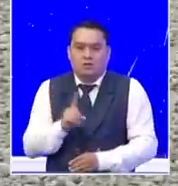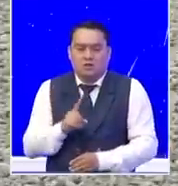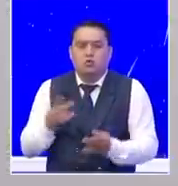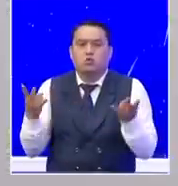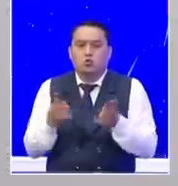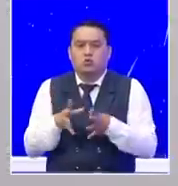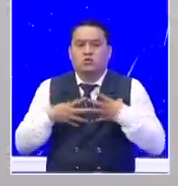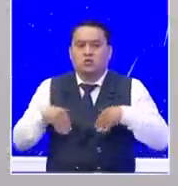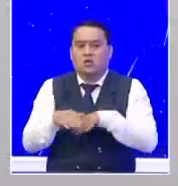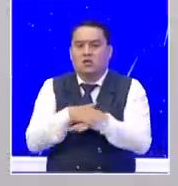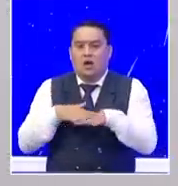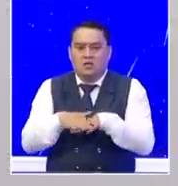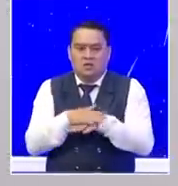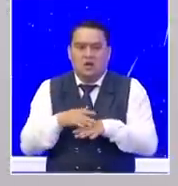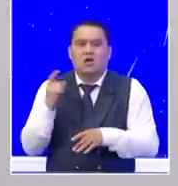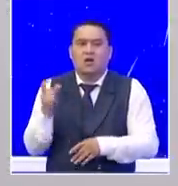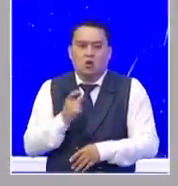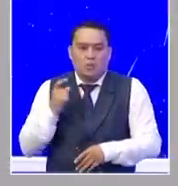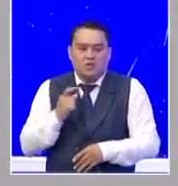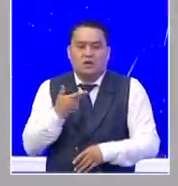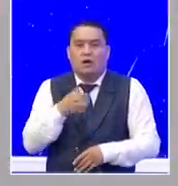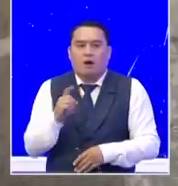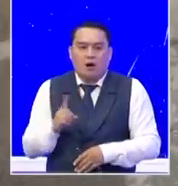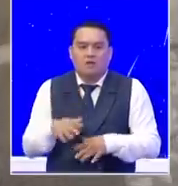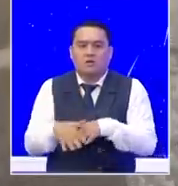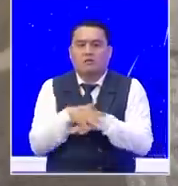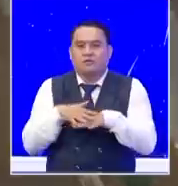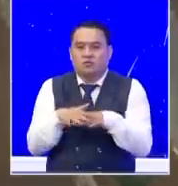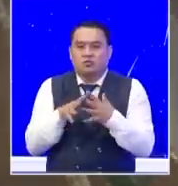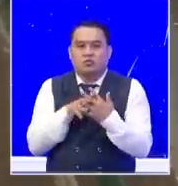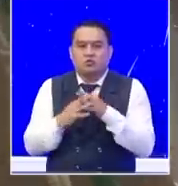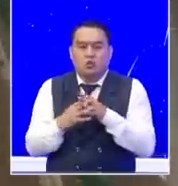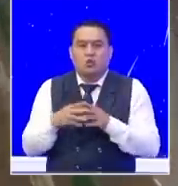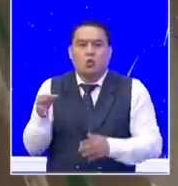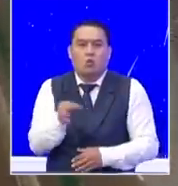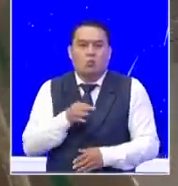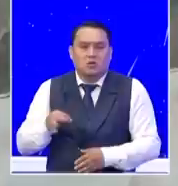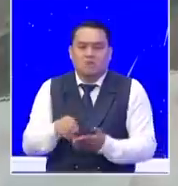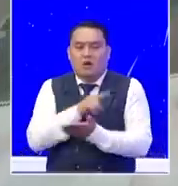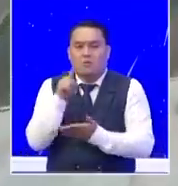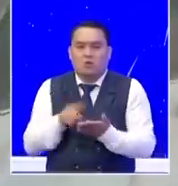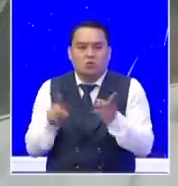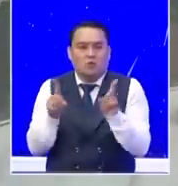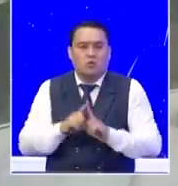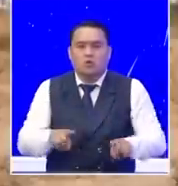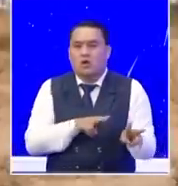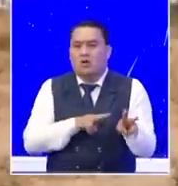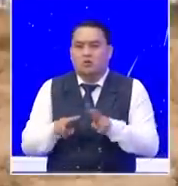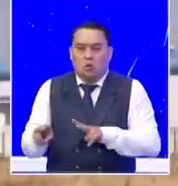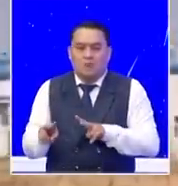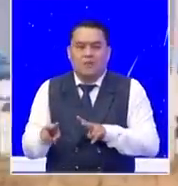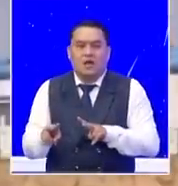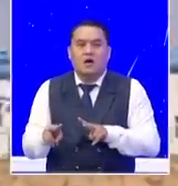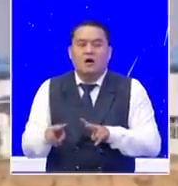нужд населения и отечественной экономики. Газификация населенных пунктов Алматинской области – вопрос на особом контроле Амандыка